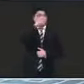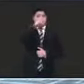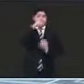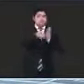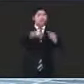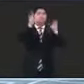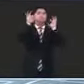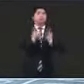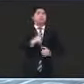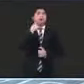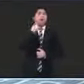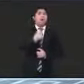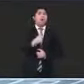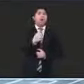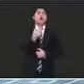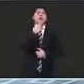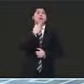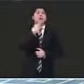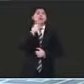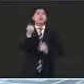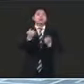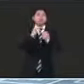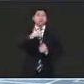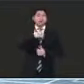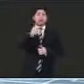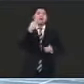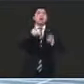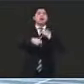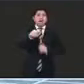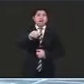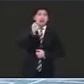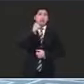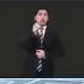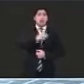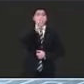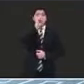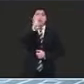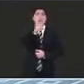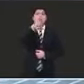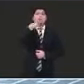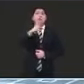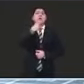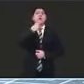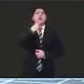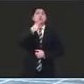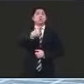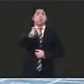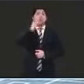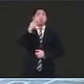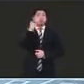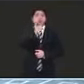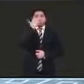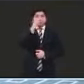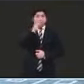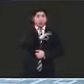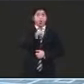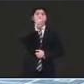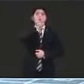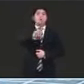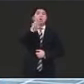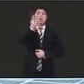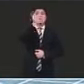ayında başlattığımız kadın girişimci kredisinden 140.000 kadınımız yararlanarak 17